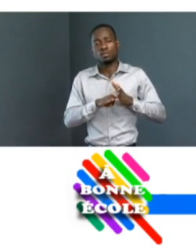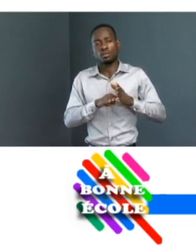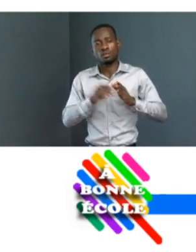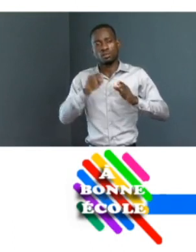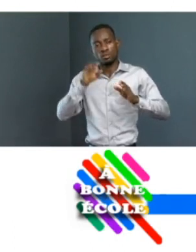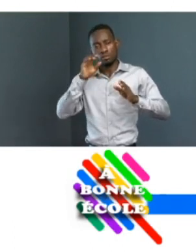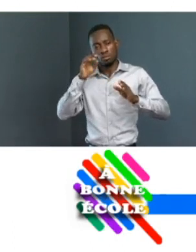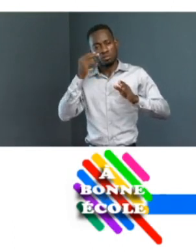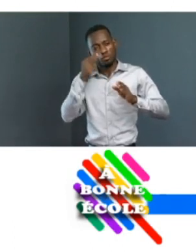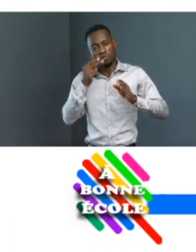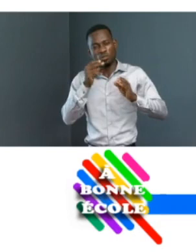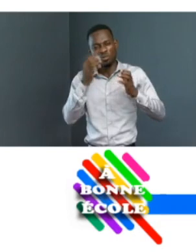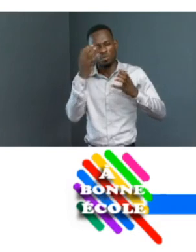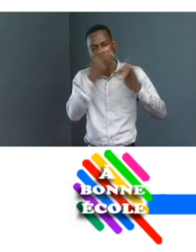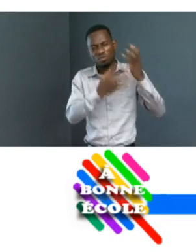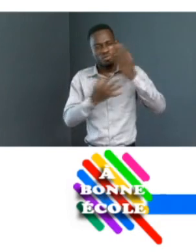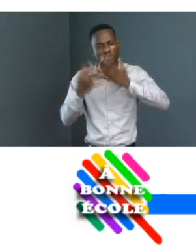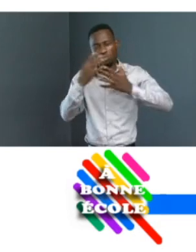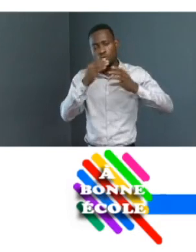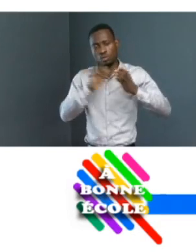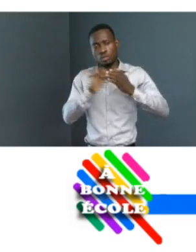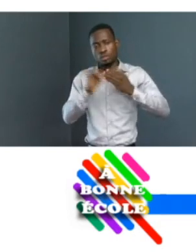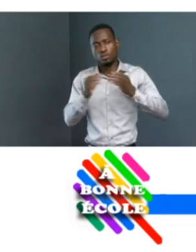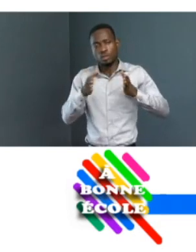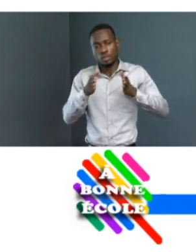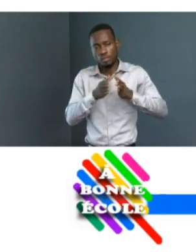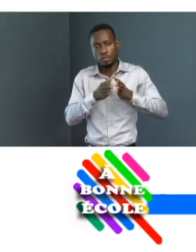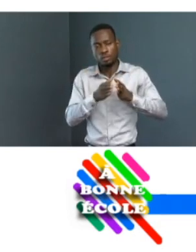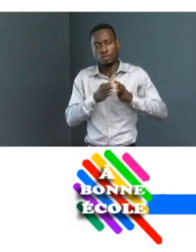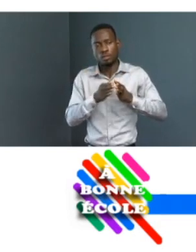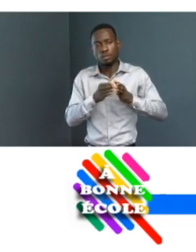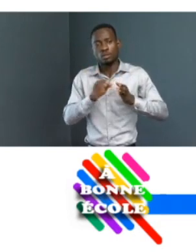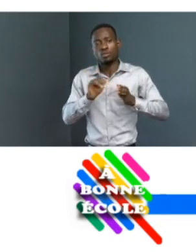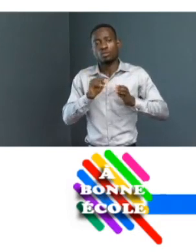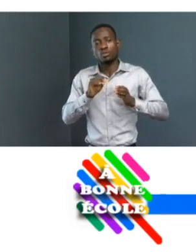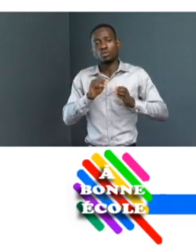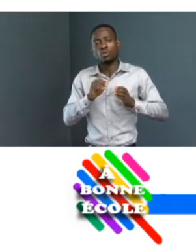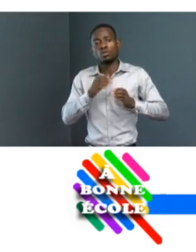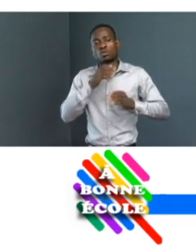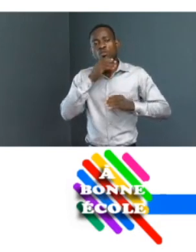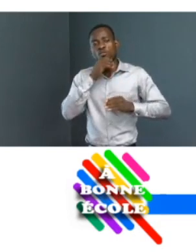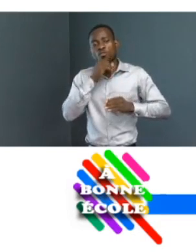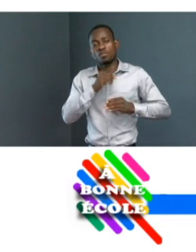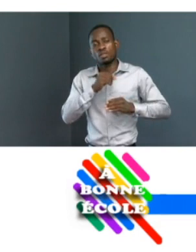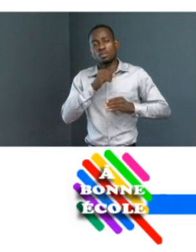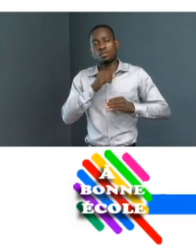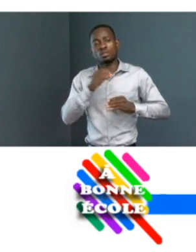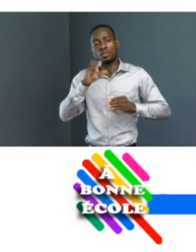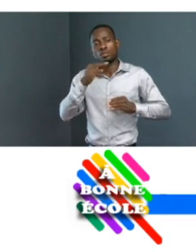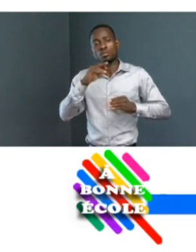objets rapprochés. Et c'est dû au vieillissement du cristallin.